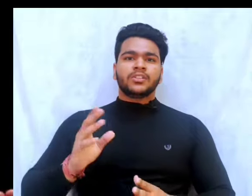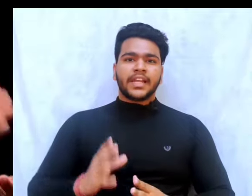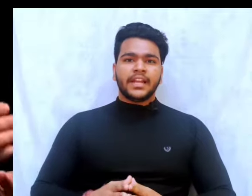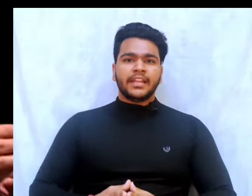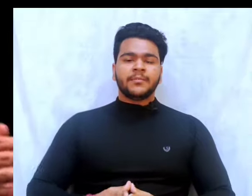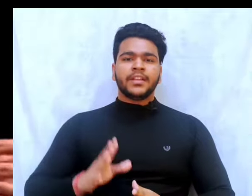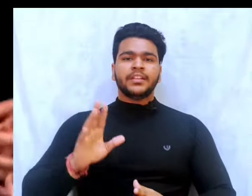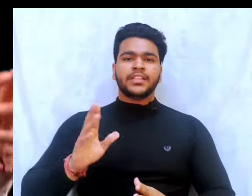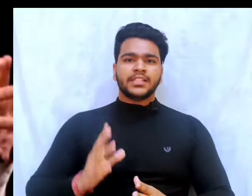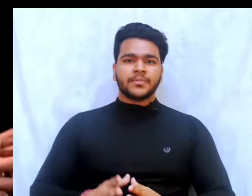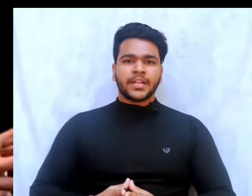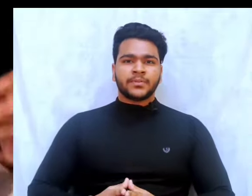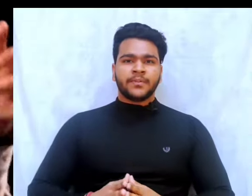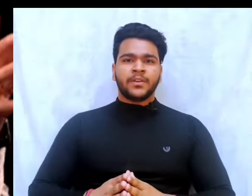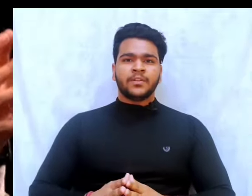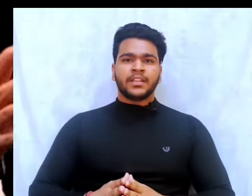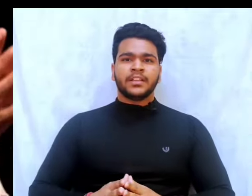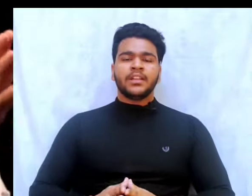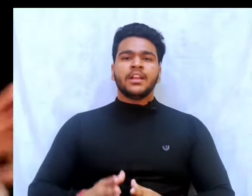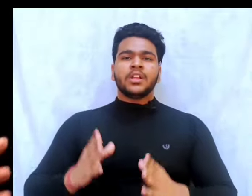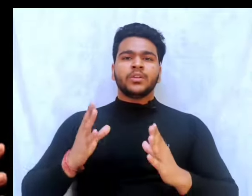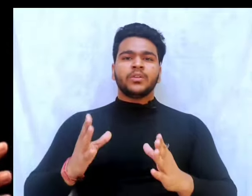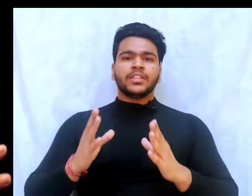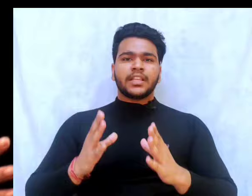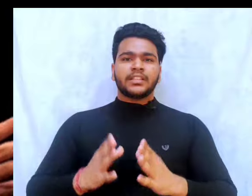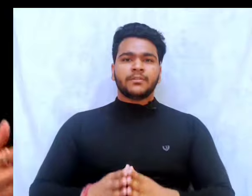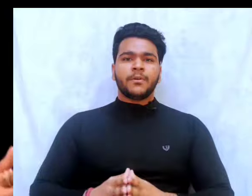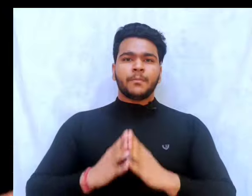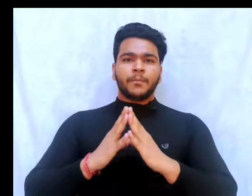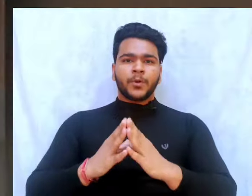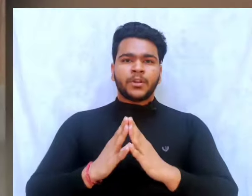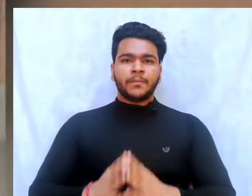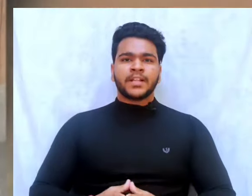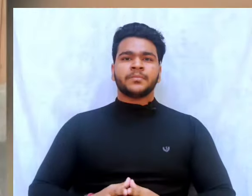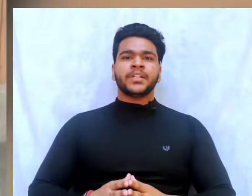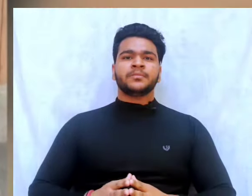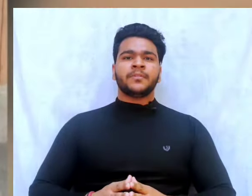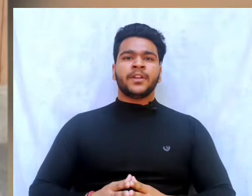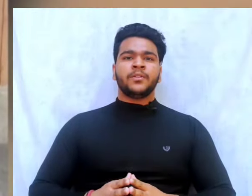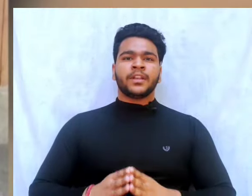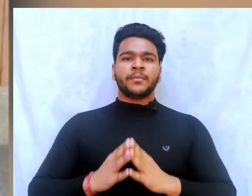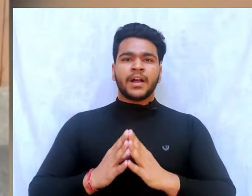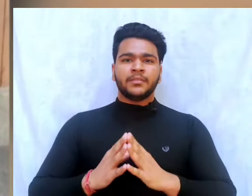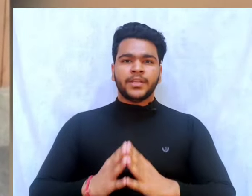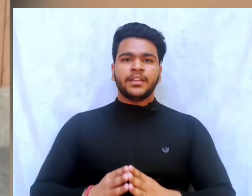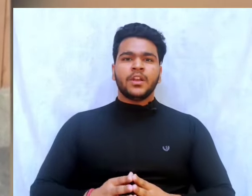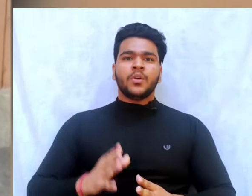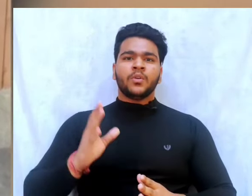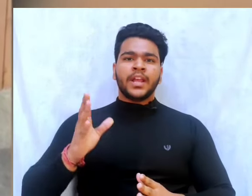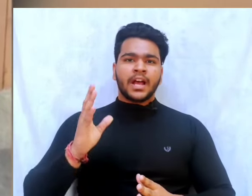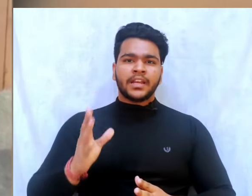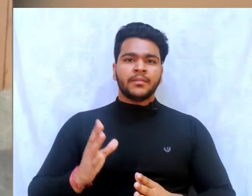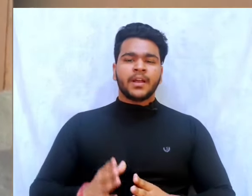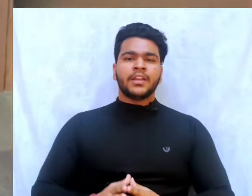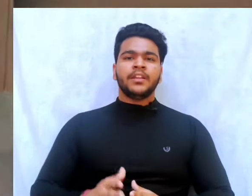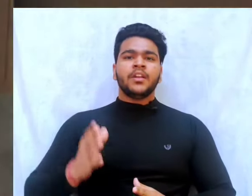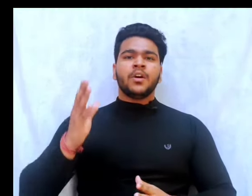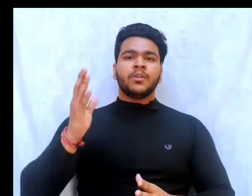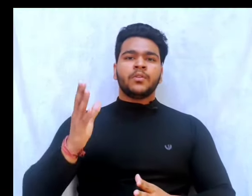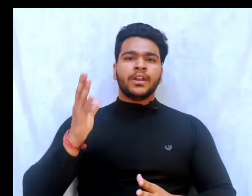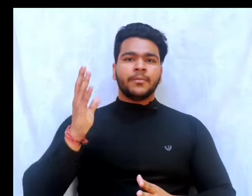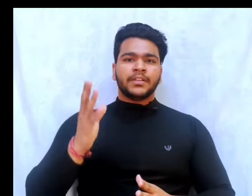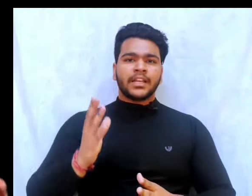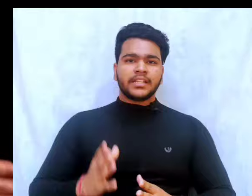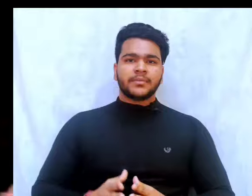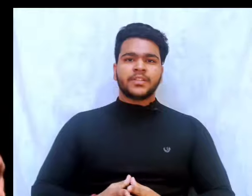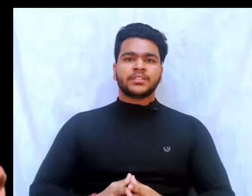और सेकंड ईयर में 3 सब्जेक्ट्स में फेल हो गए थे। तो इस तरह से वो टोटल 5 सब्जेक्ट्स में फेल होने के बाद भी उन्होंने हार नहीं मानी और